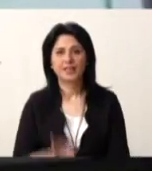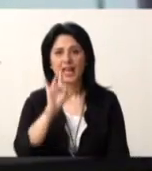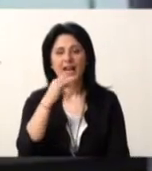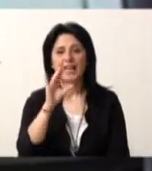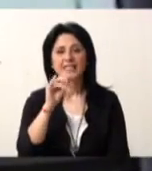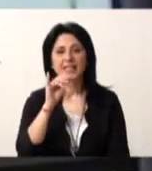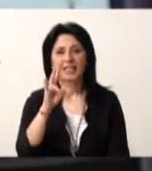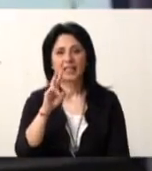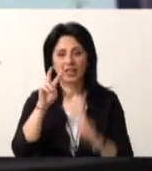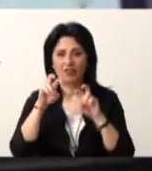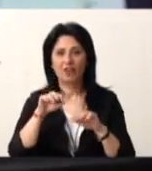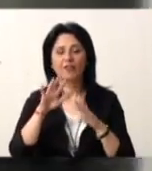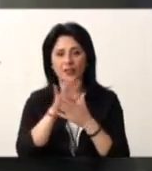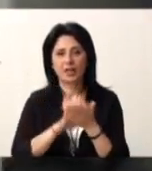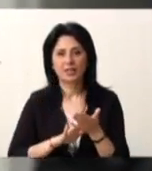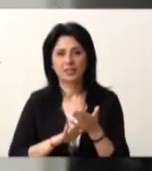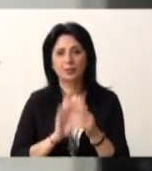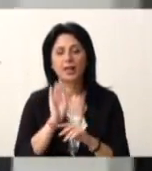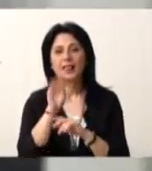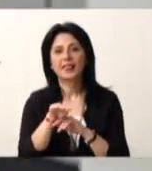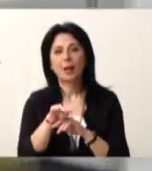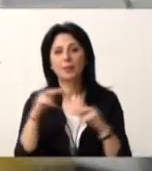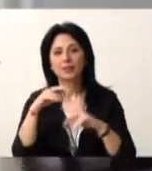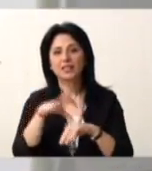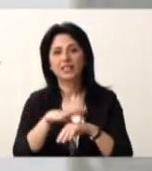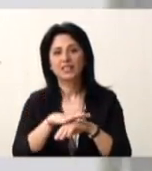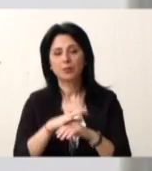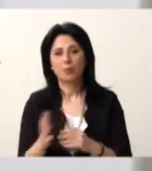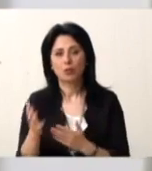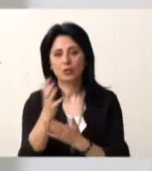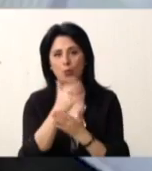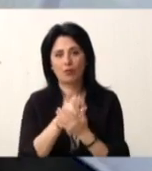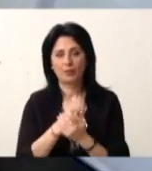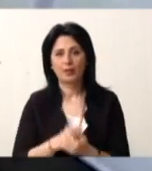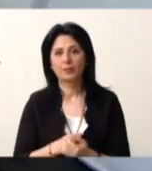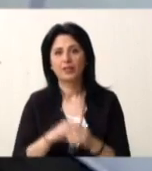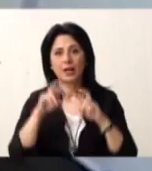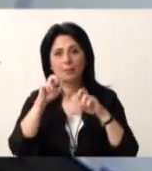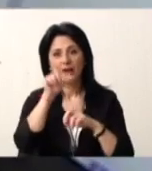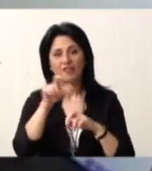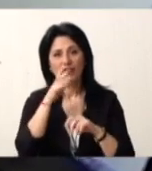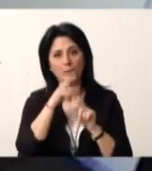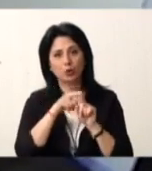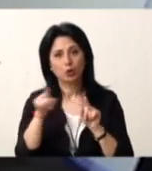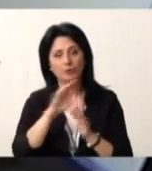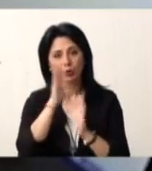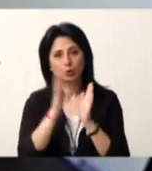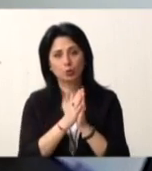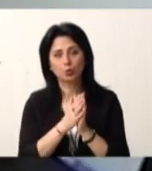ფრეისლინგის განცხადებით, კვლევა გრძელდება დამატებითი მტკიცებულებების მოსაპოვებლად. კვლევარებმა ამ დროისთვის